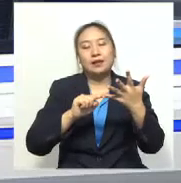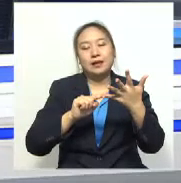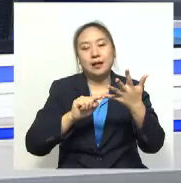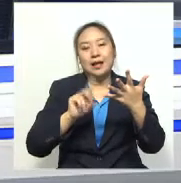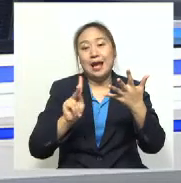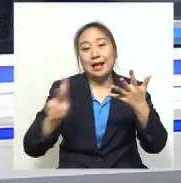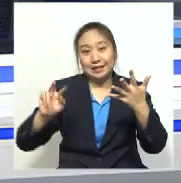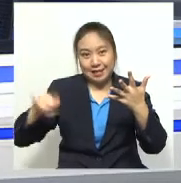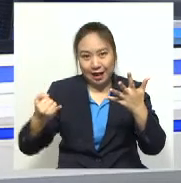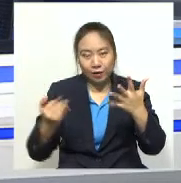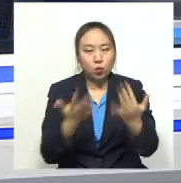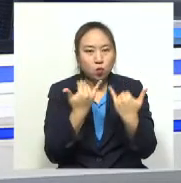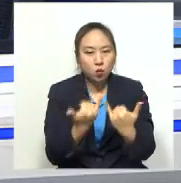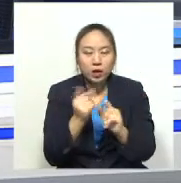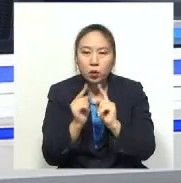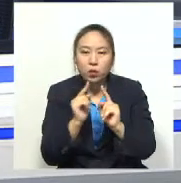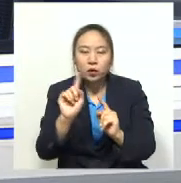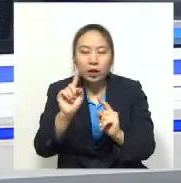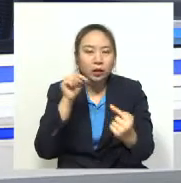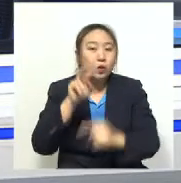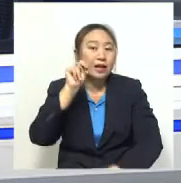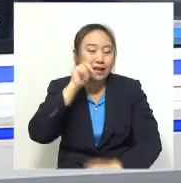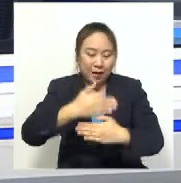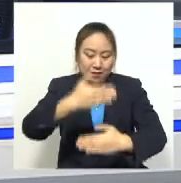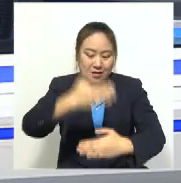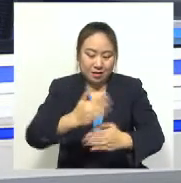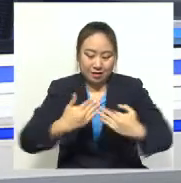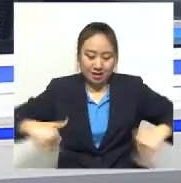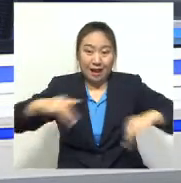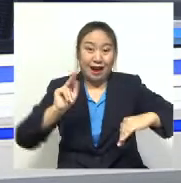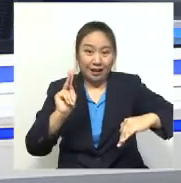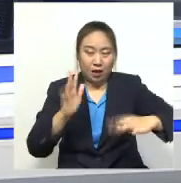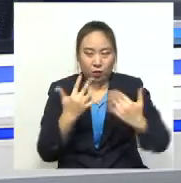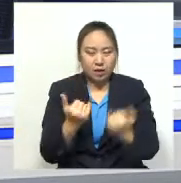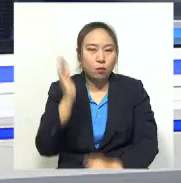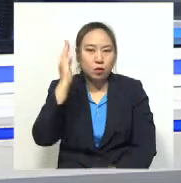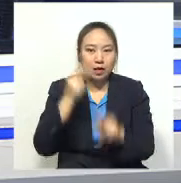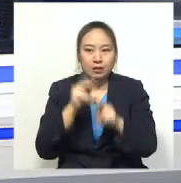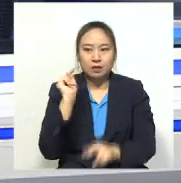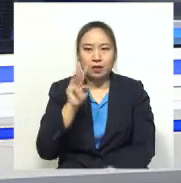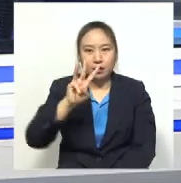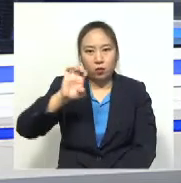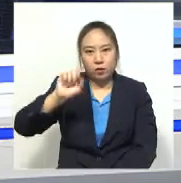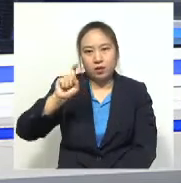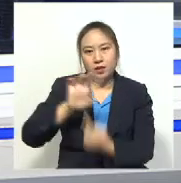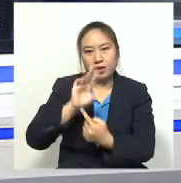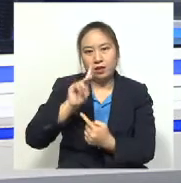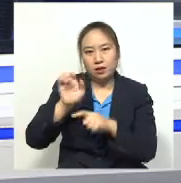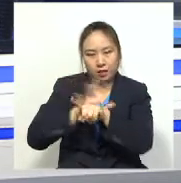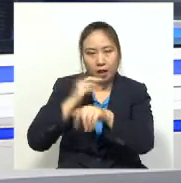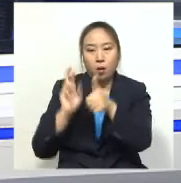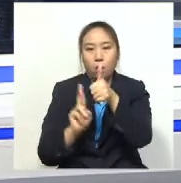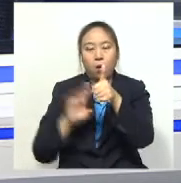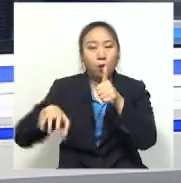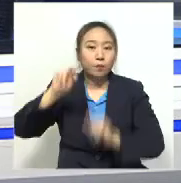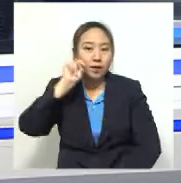วันนี้เราจะตรวจสอบสถานการณ์ล่าสุดโดยเฉพาะสถานการณ์น้ำในเขื่อนแก่งกระจานด้วยนะคะกับคุณทวีศักดิ์ธนเดโชพลรองอธิบดีกร